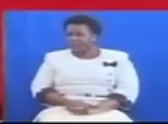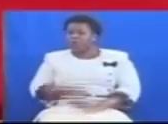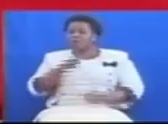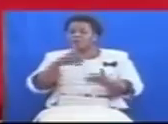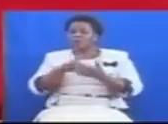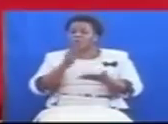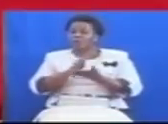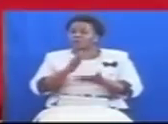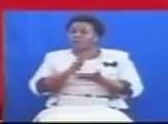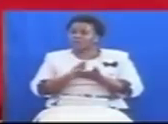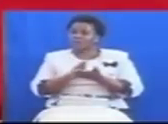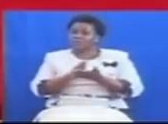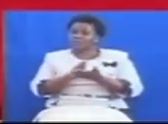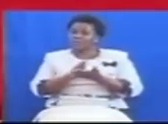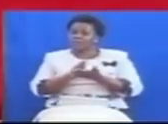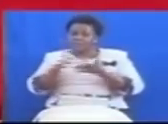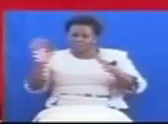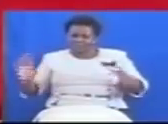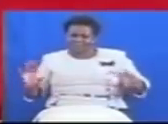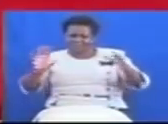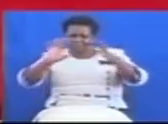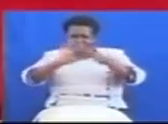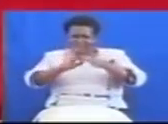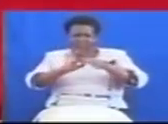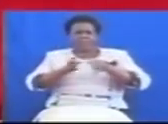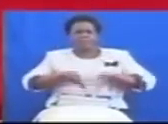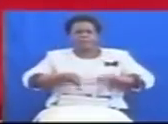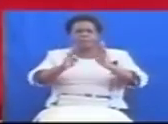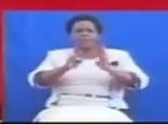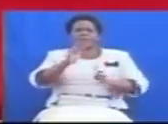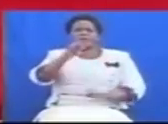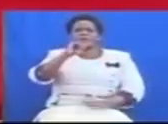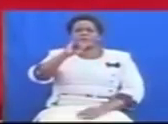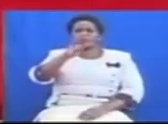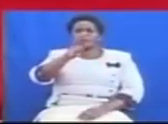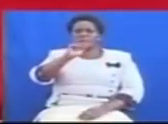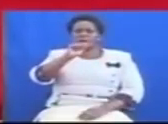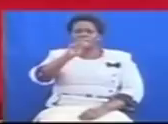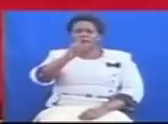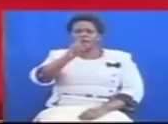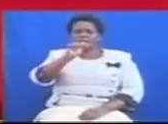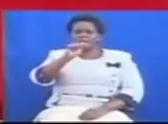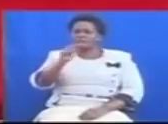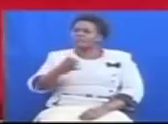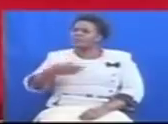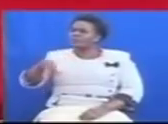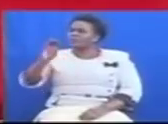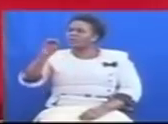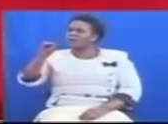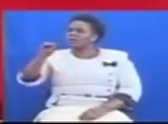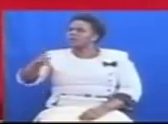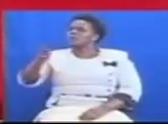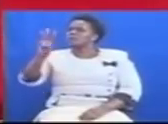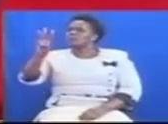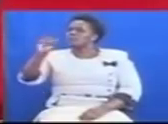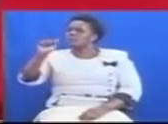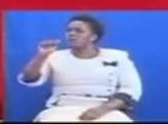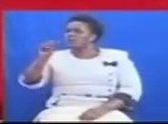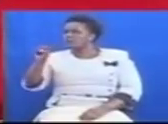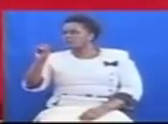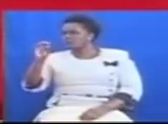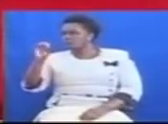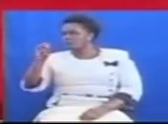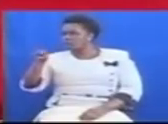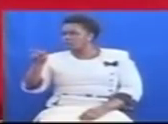mkoa wa Pwani, na kuungana na barabara ya Kibada Masonga hadi Tulisongani iliyoko wilaya ya Kigamboni, mkoa wa Dar es